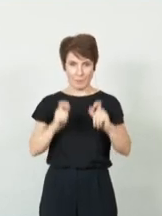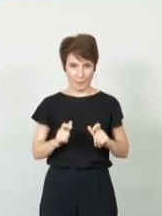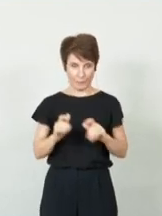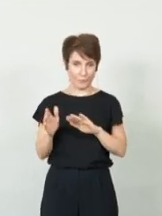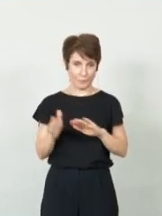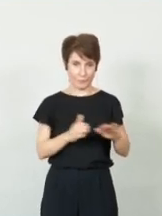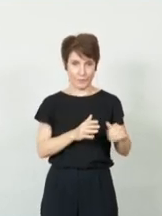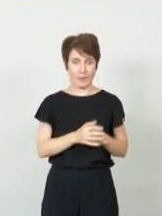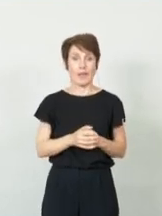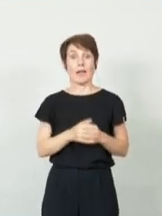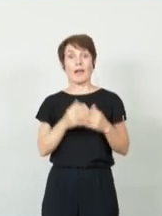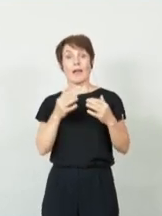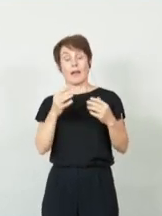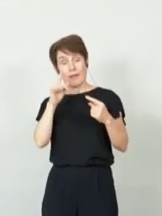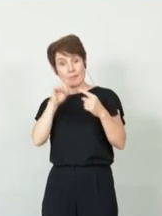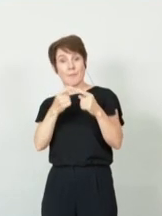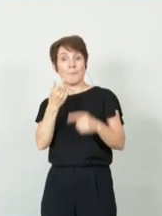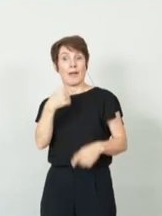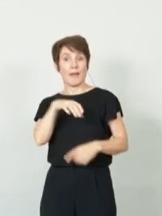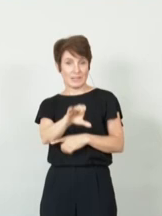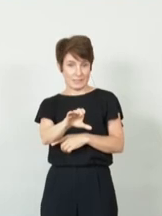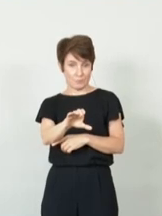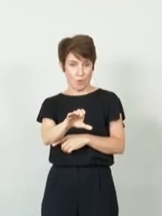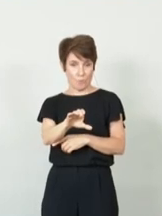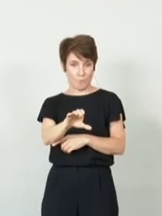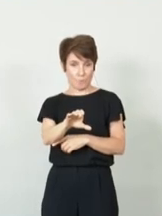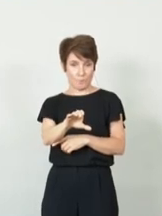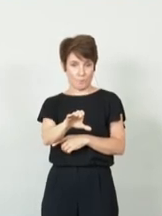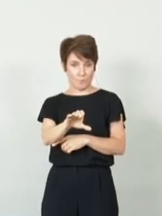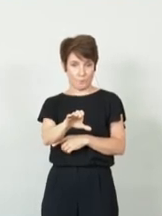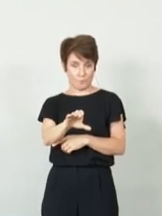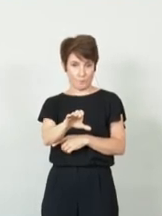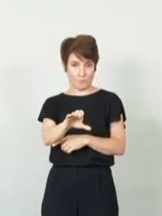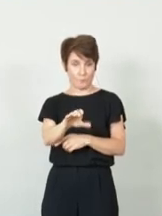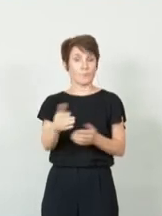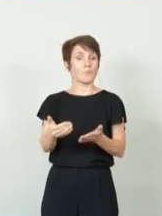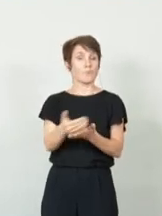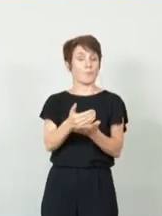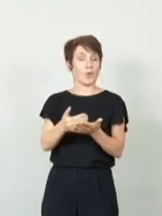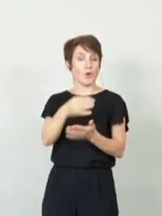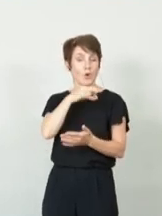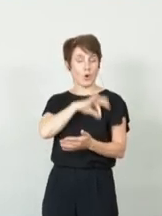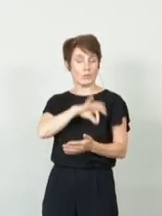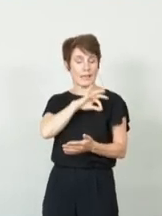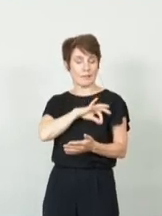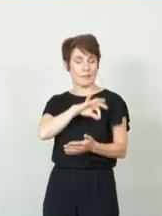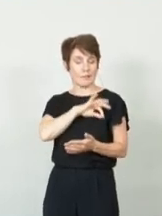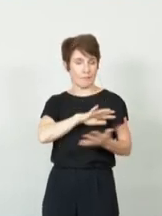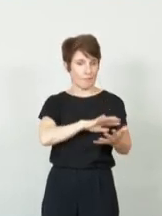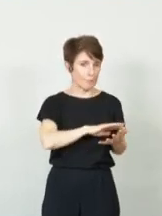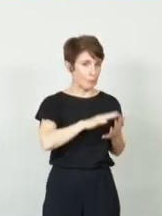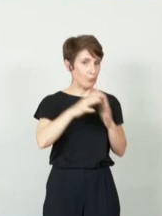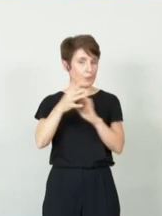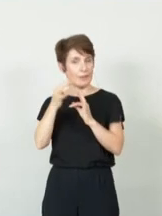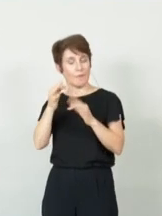sur la section d'investissement à présent nous avons une évolution des recettes réelles d'investissement qui